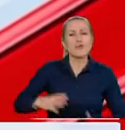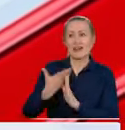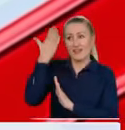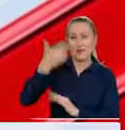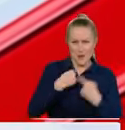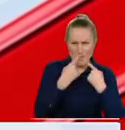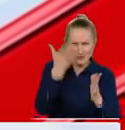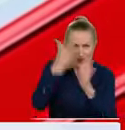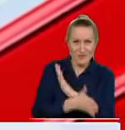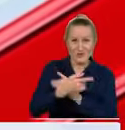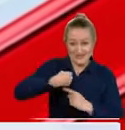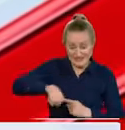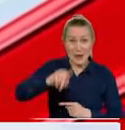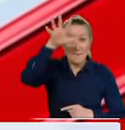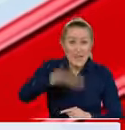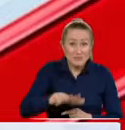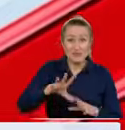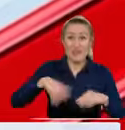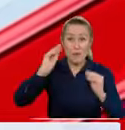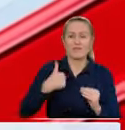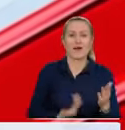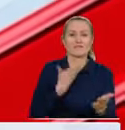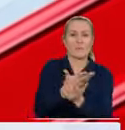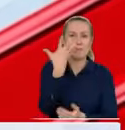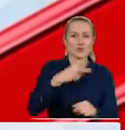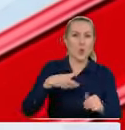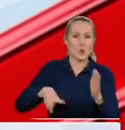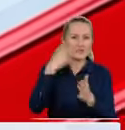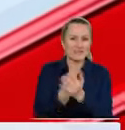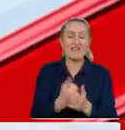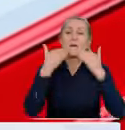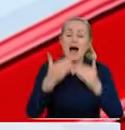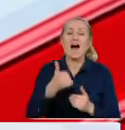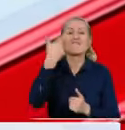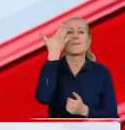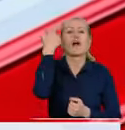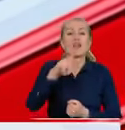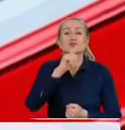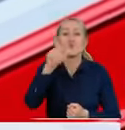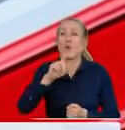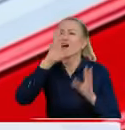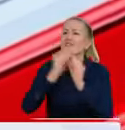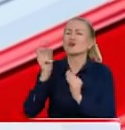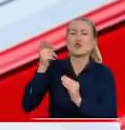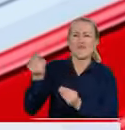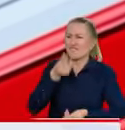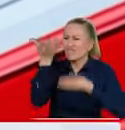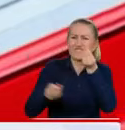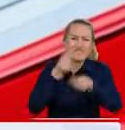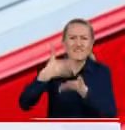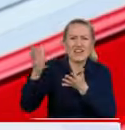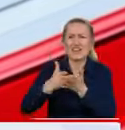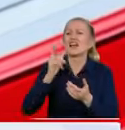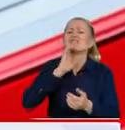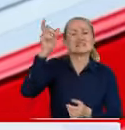5 miesięcy pierwszych urzędowania złożę 5 ustaw, które przesuną miliardy złotych z tych faraońskich, niemądrych inwestycji, takich jak Centralny